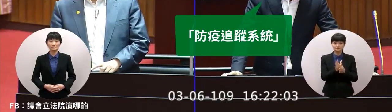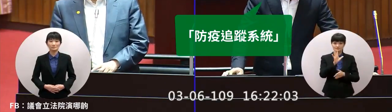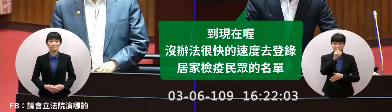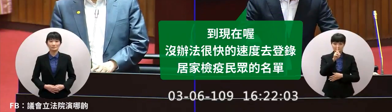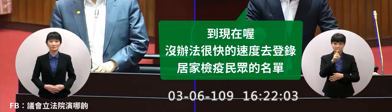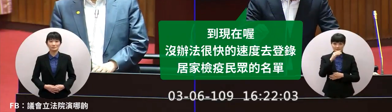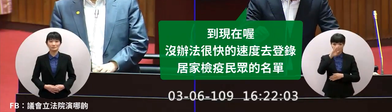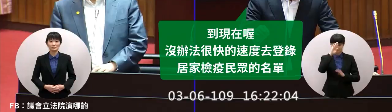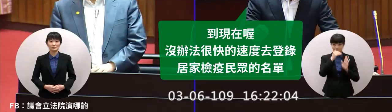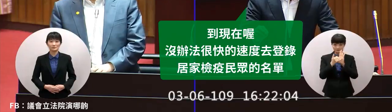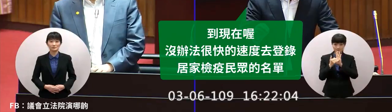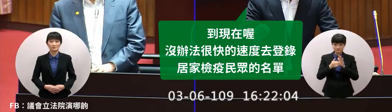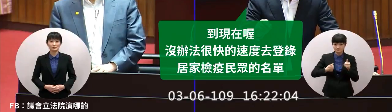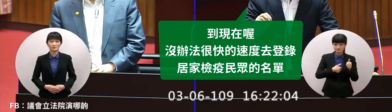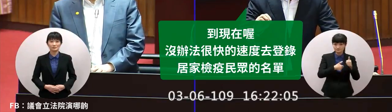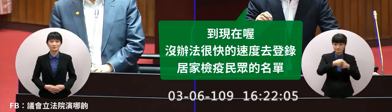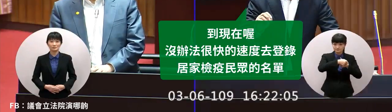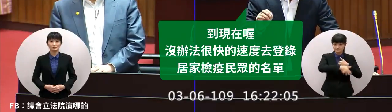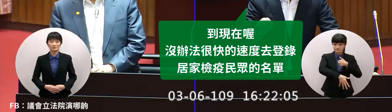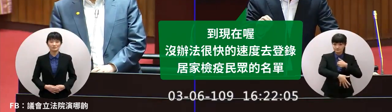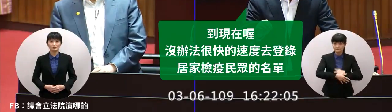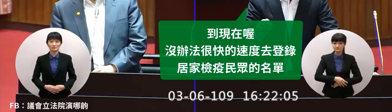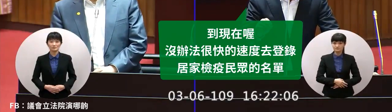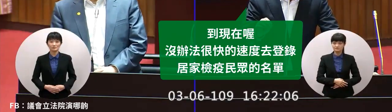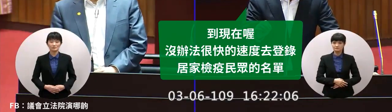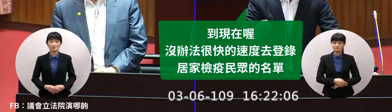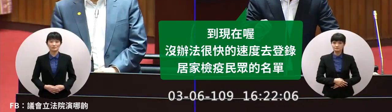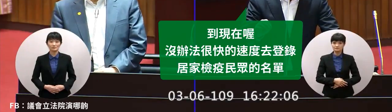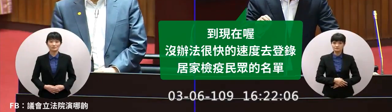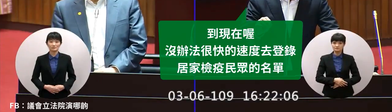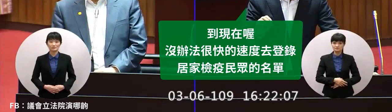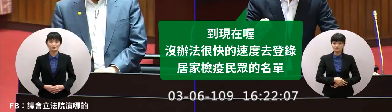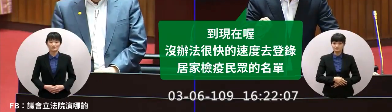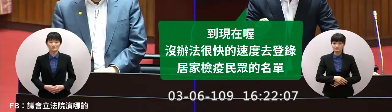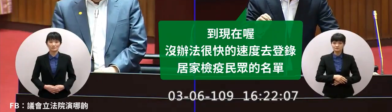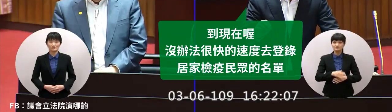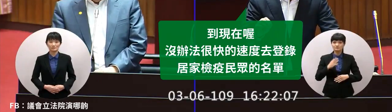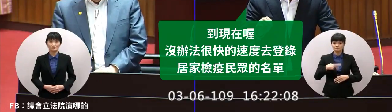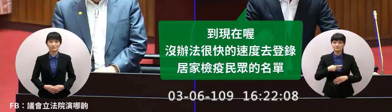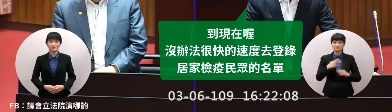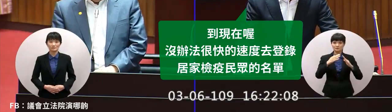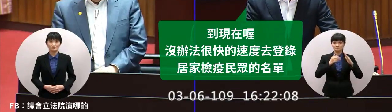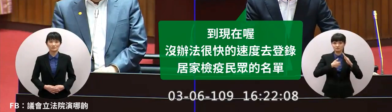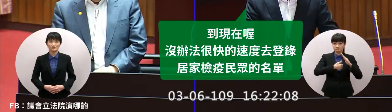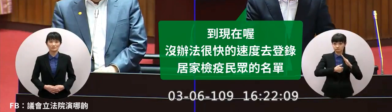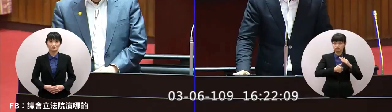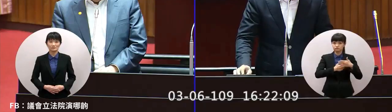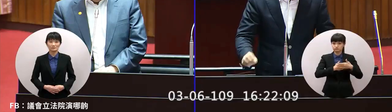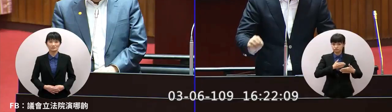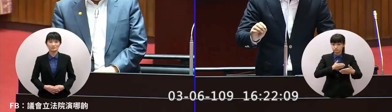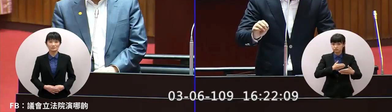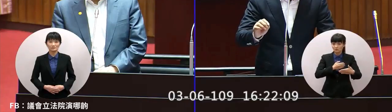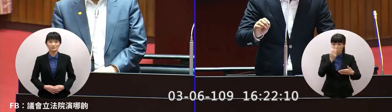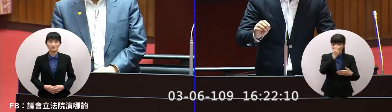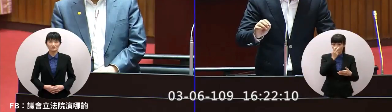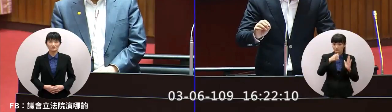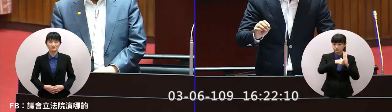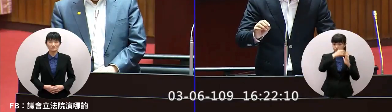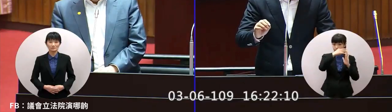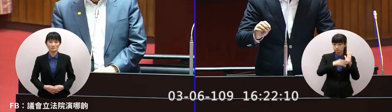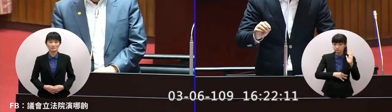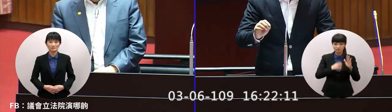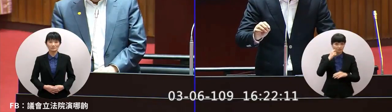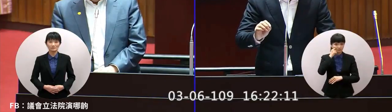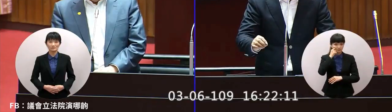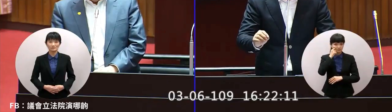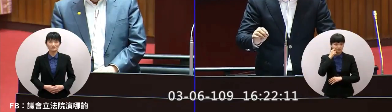统，到今嘛吼，无法度正紧的速度去订立居家检疫民众的名单吼。我想这个指挥中心